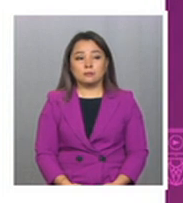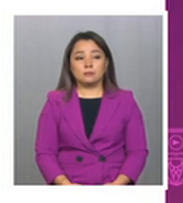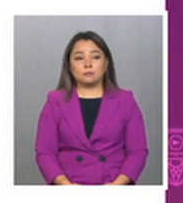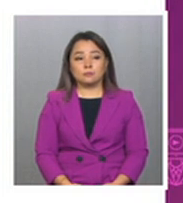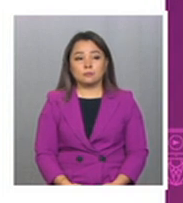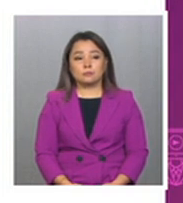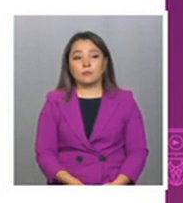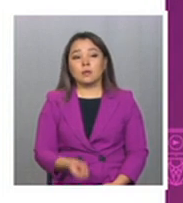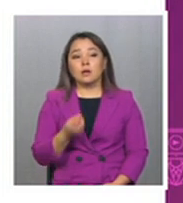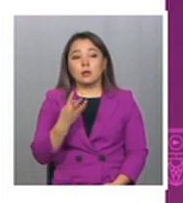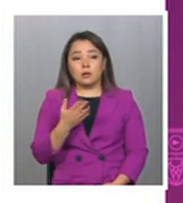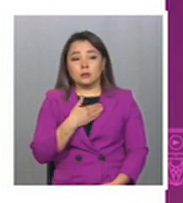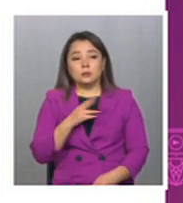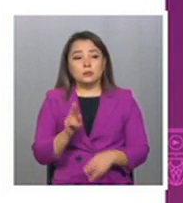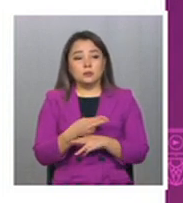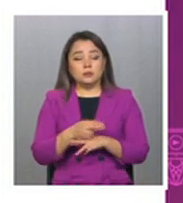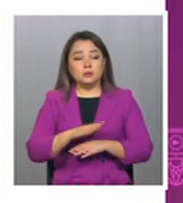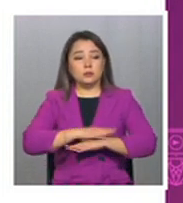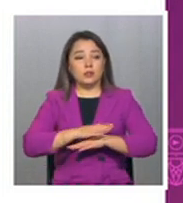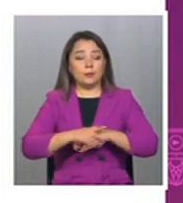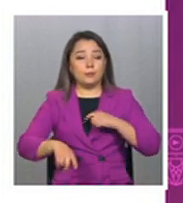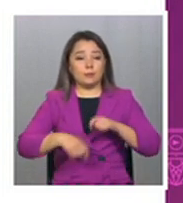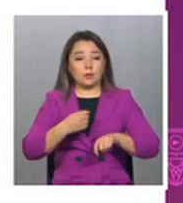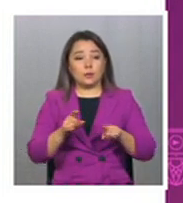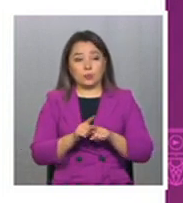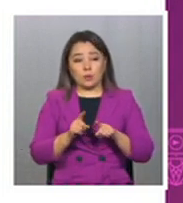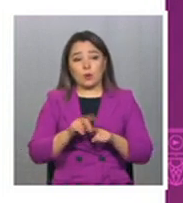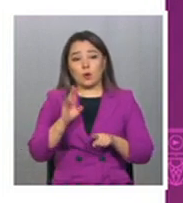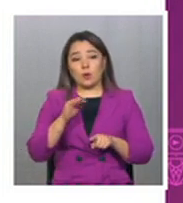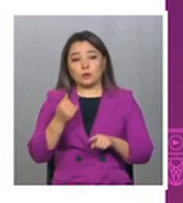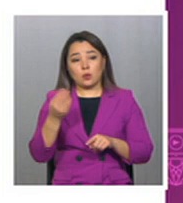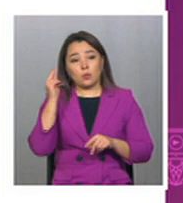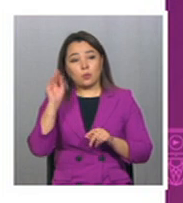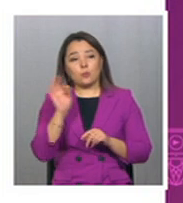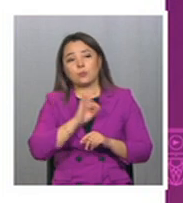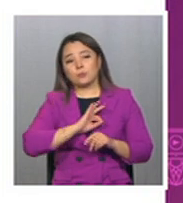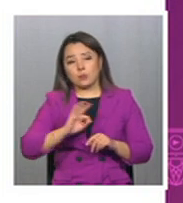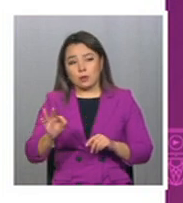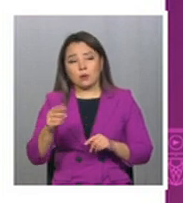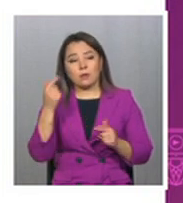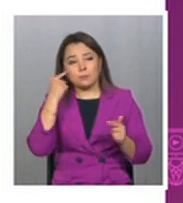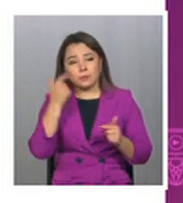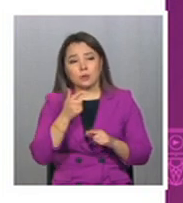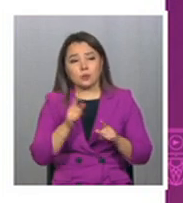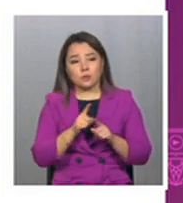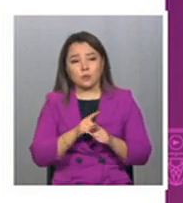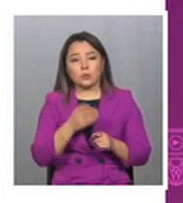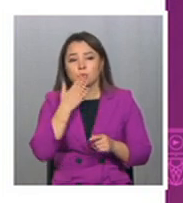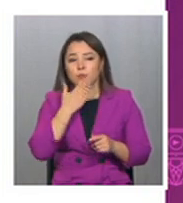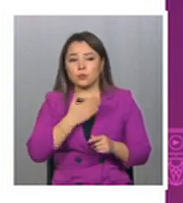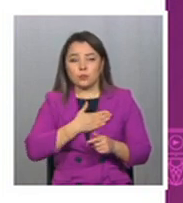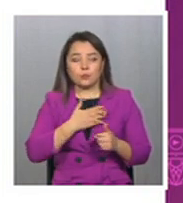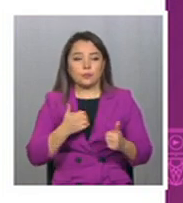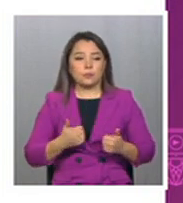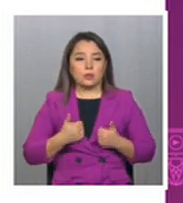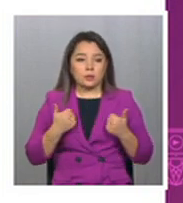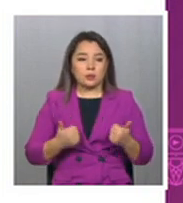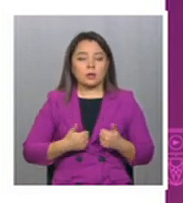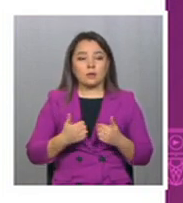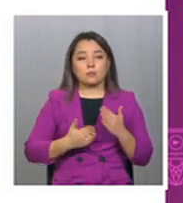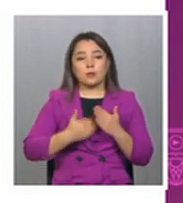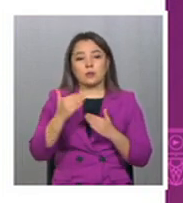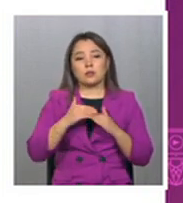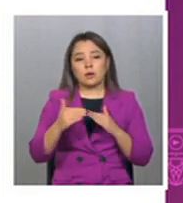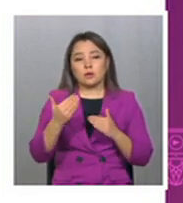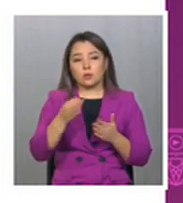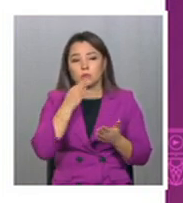кетейік. Қанша тәртіпсіздікке жол берсе де, қожаның оқуға, білім алуға деген құштарлығының биік дәрежеде